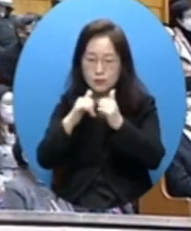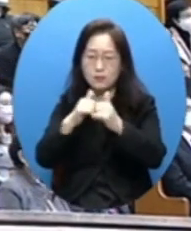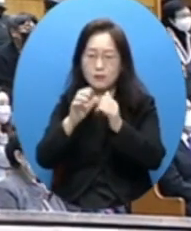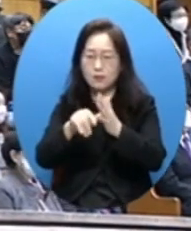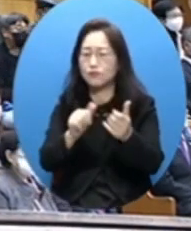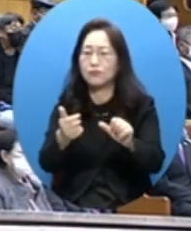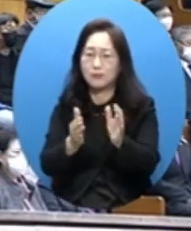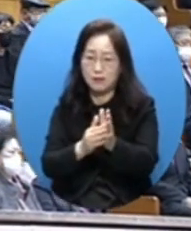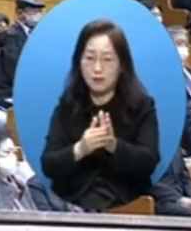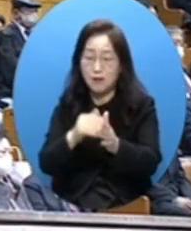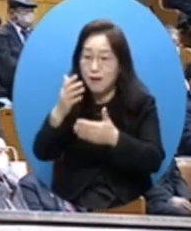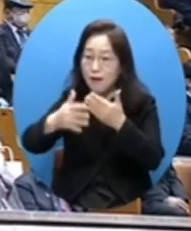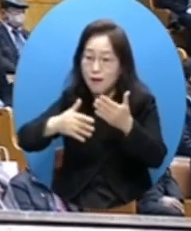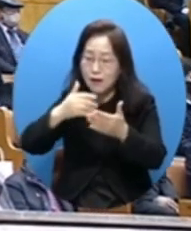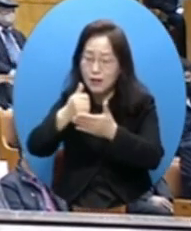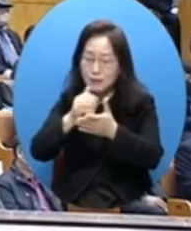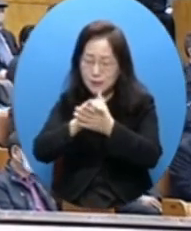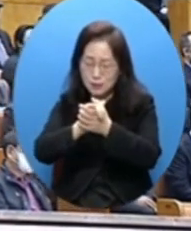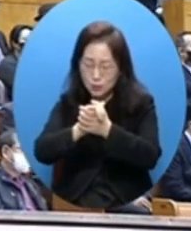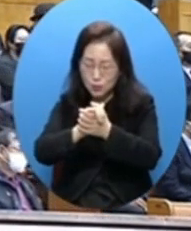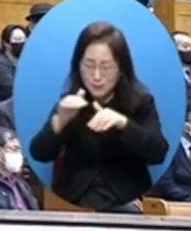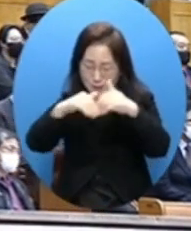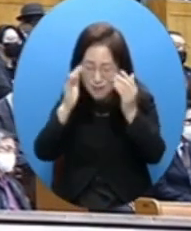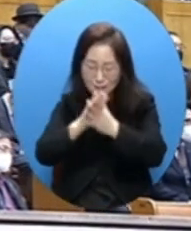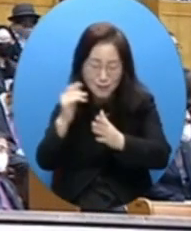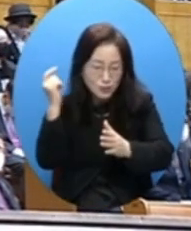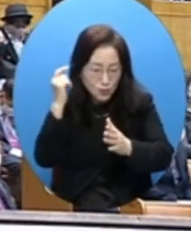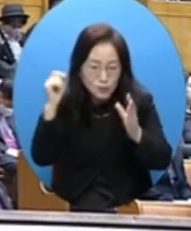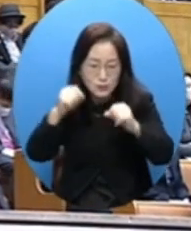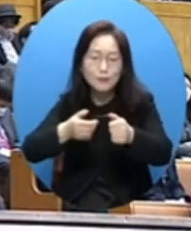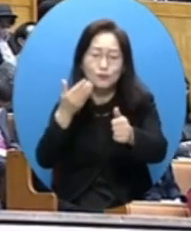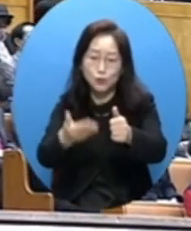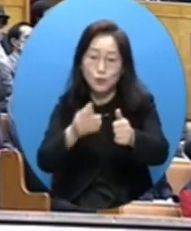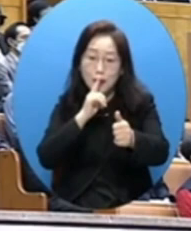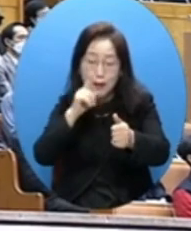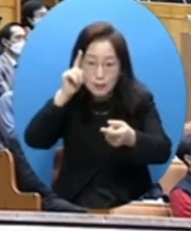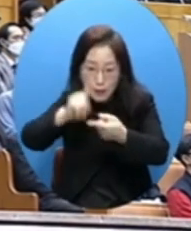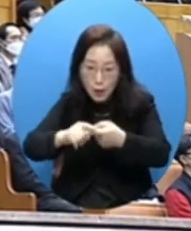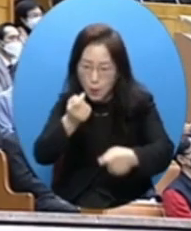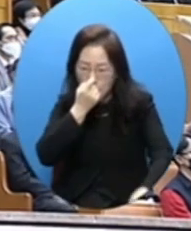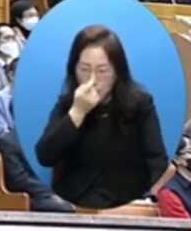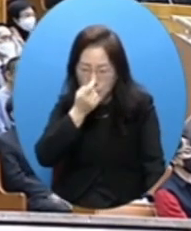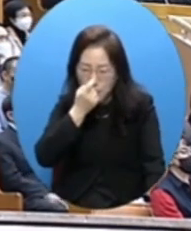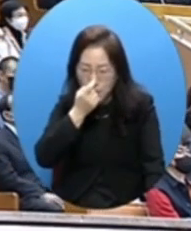하나님이 우리 기도를 다 들으시고 응답하신다 그 말을 듣고 그때부터